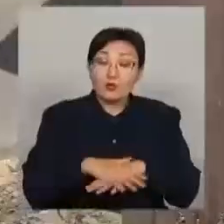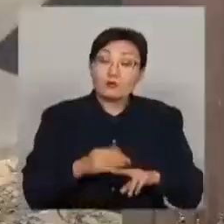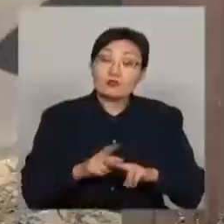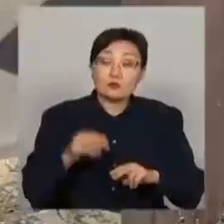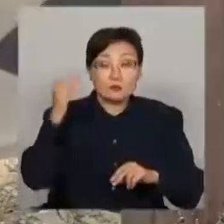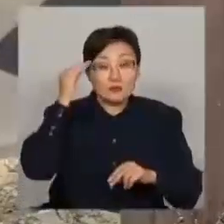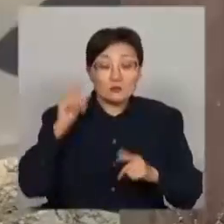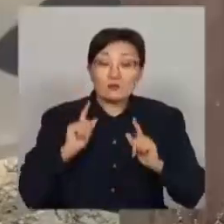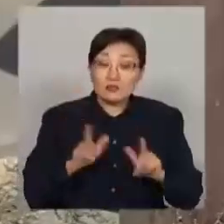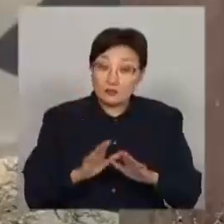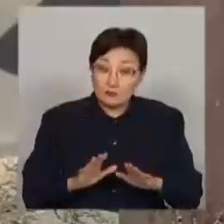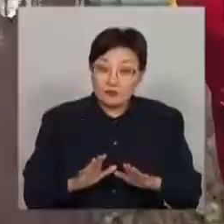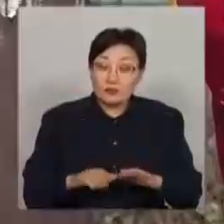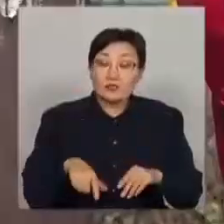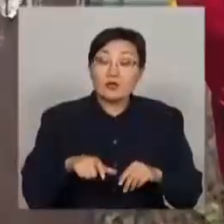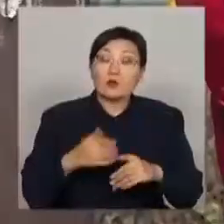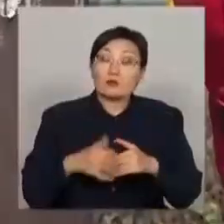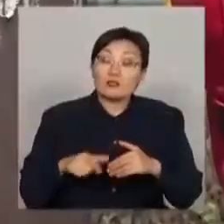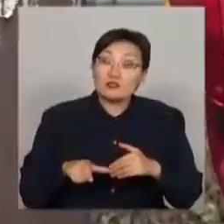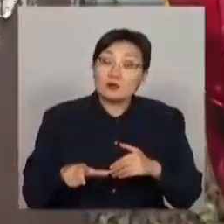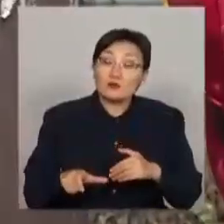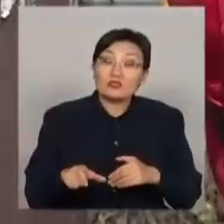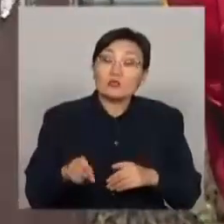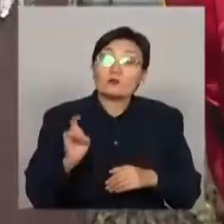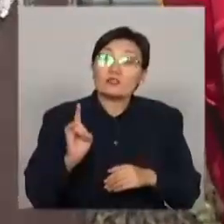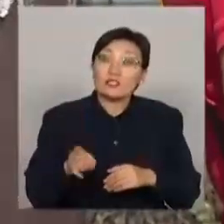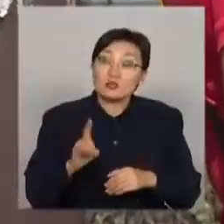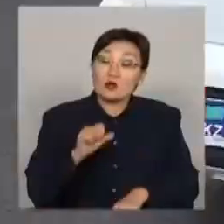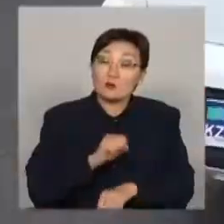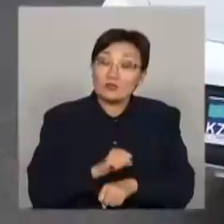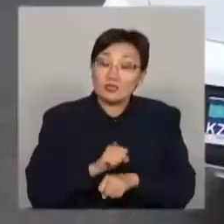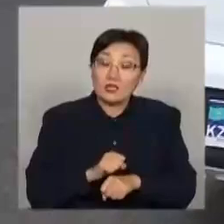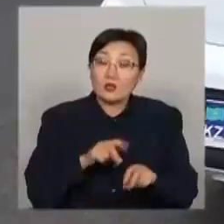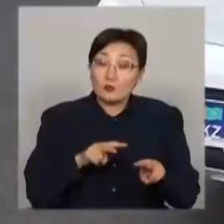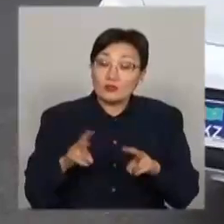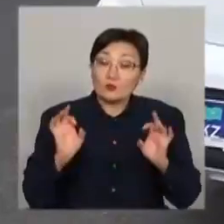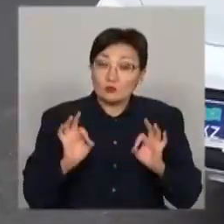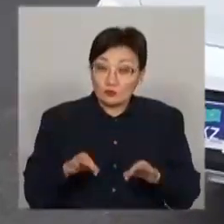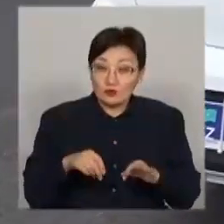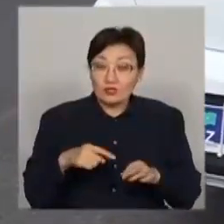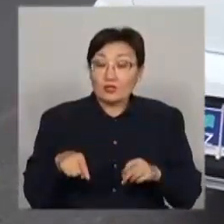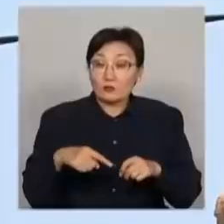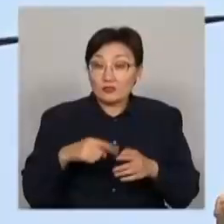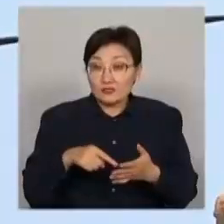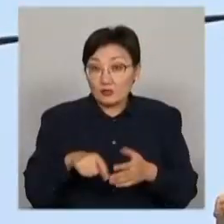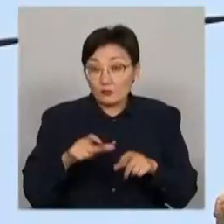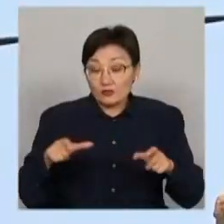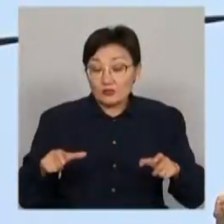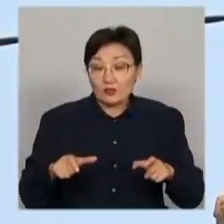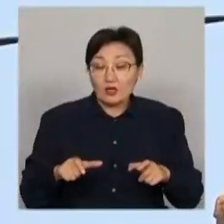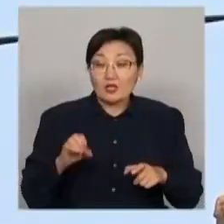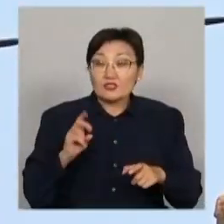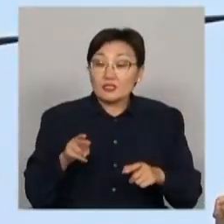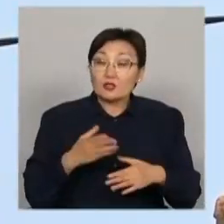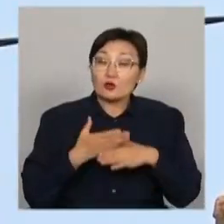ойын құптамайтындар да бар. Жол ортасына шығып көлік қозғалысын қиындататындарды қадағалау дұрыс деген қала тұрғындары сергектің көп